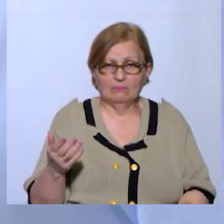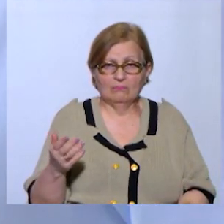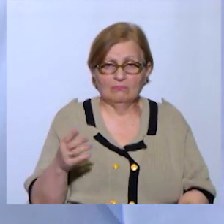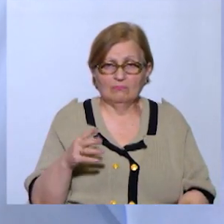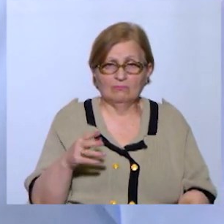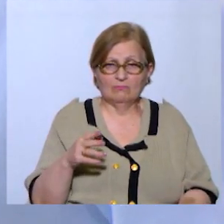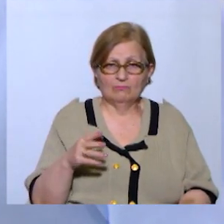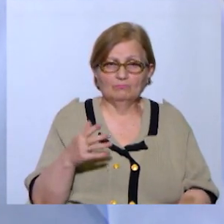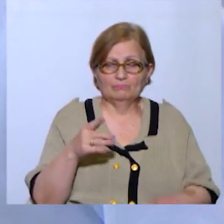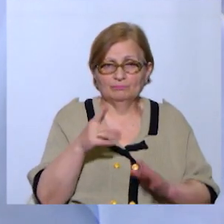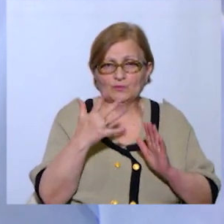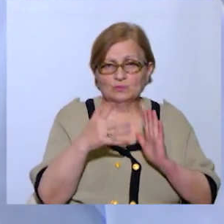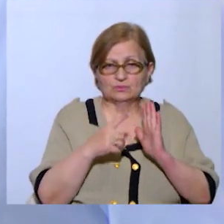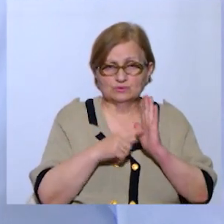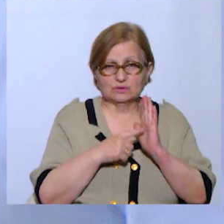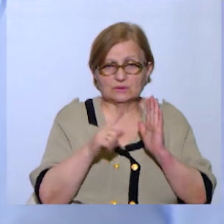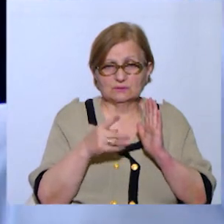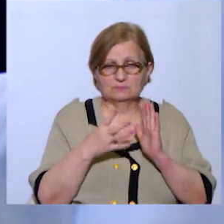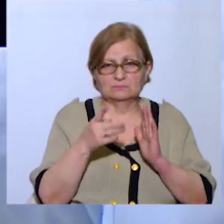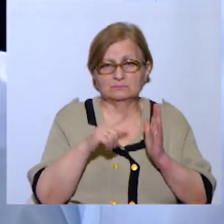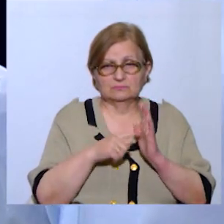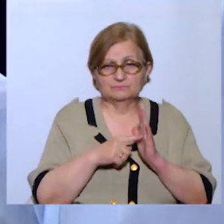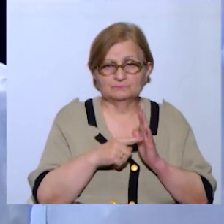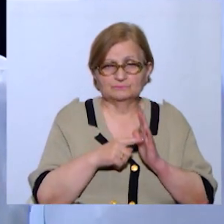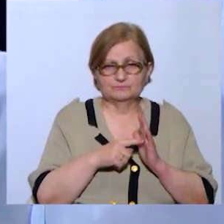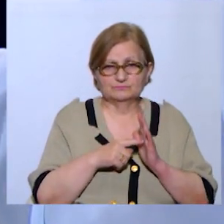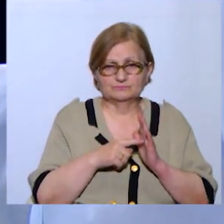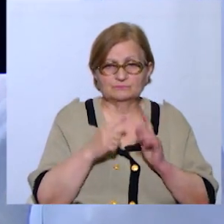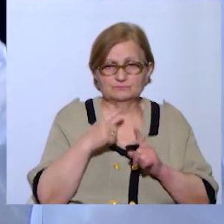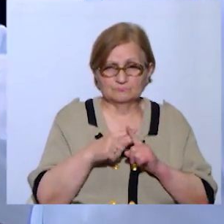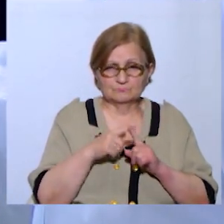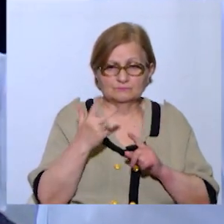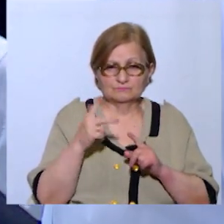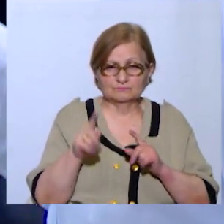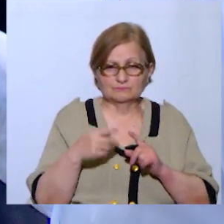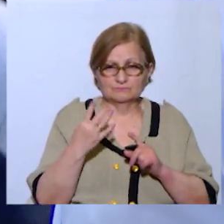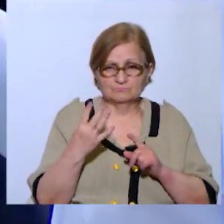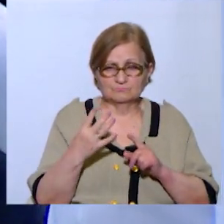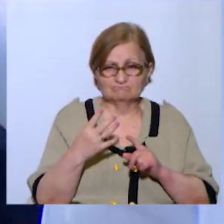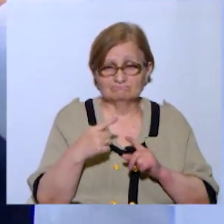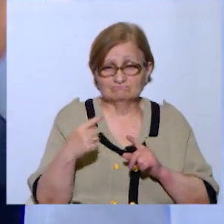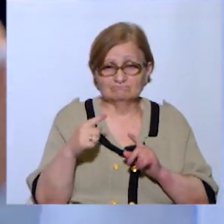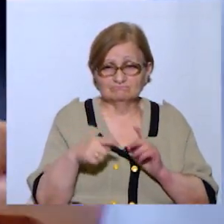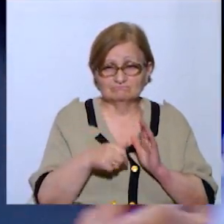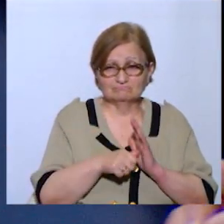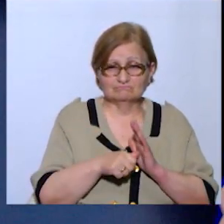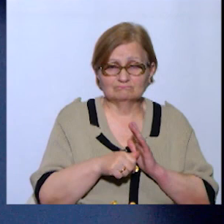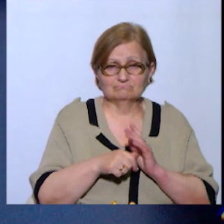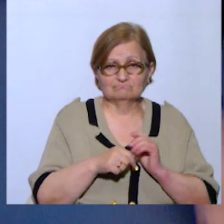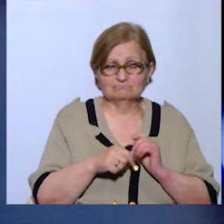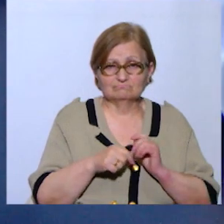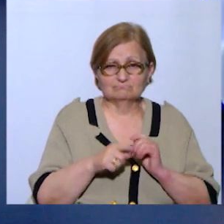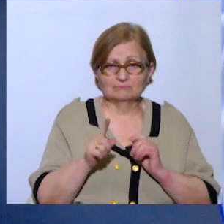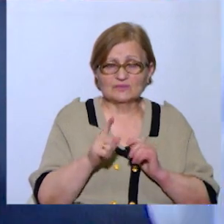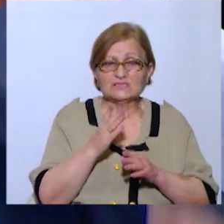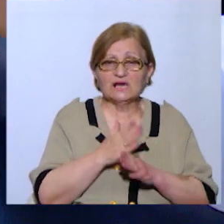მარჯვნივ, მიიღება 5-ჯერ 1.94 მიასედს + 3.4 - 1.6,